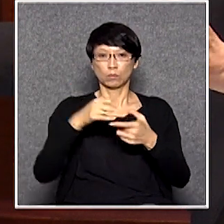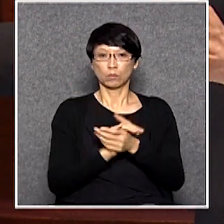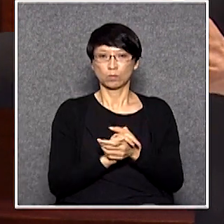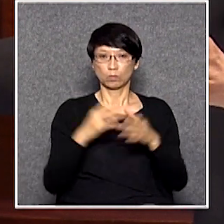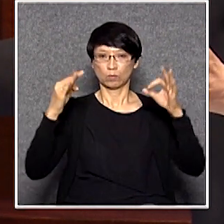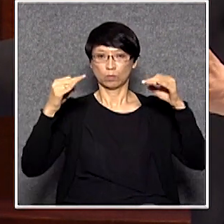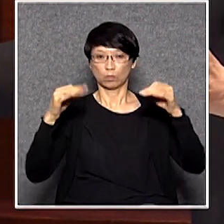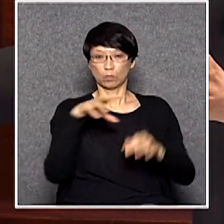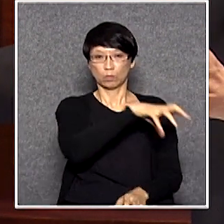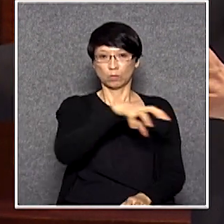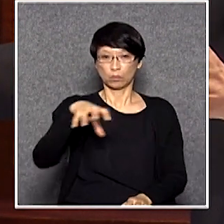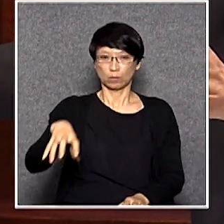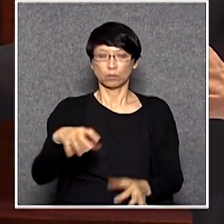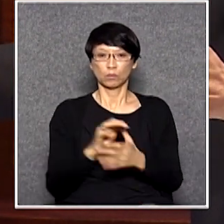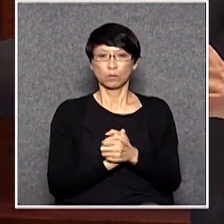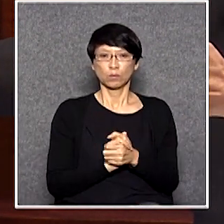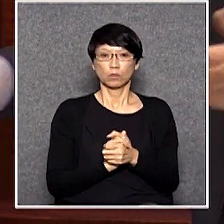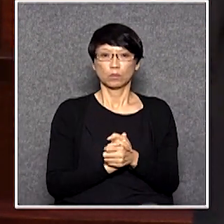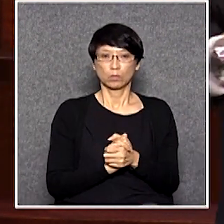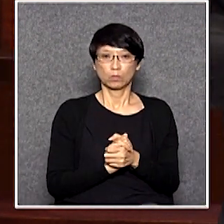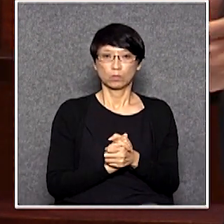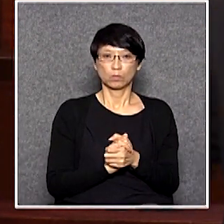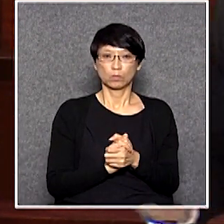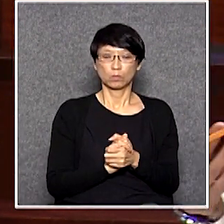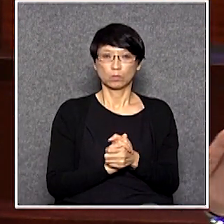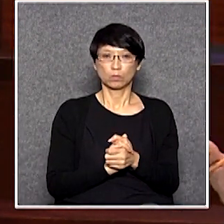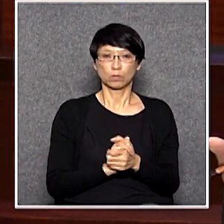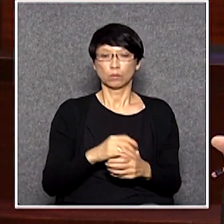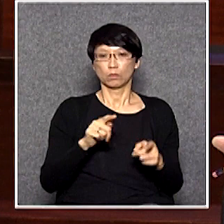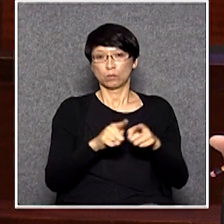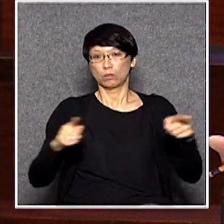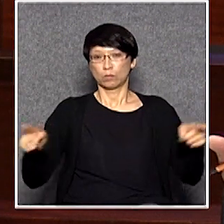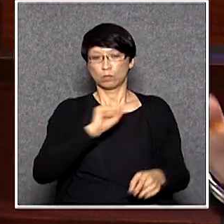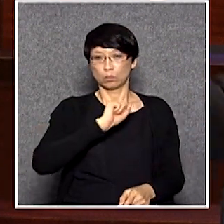度幾多公里啊？主席，係嘛？幾倍你香港